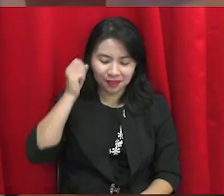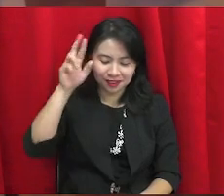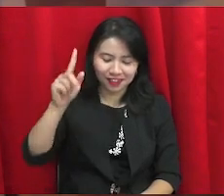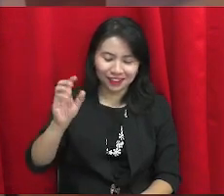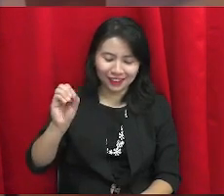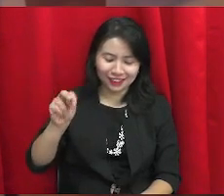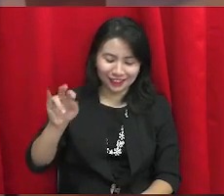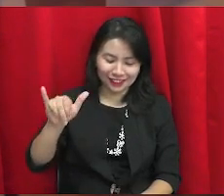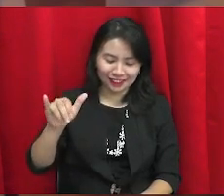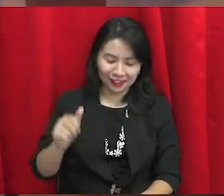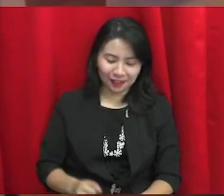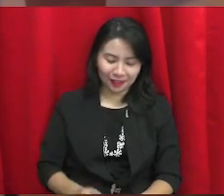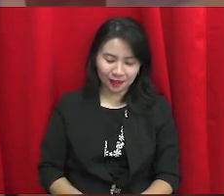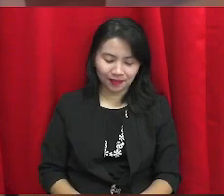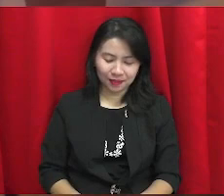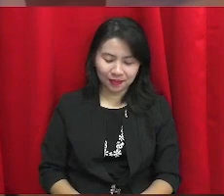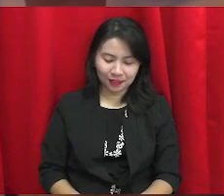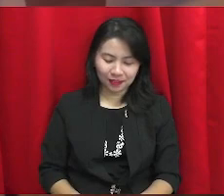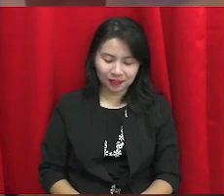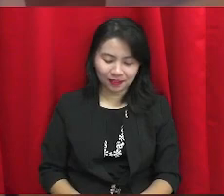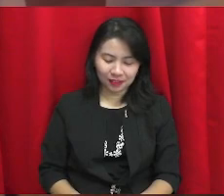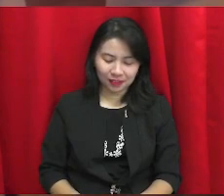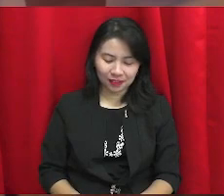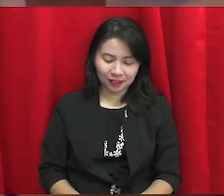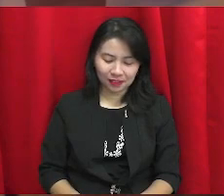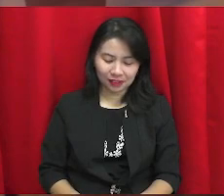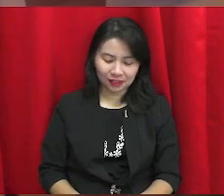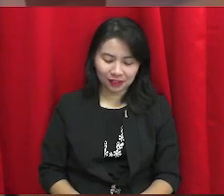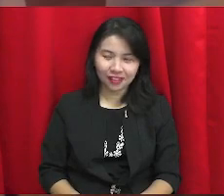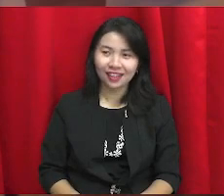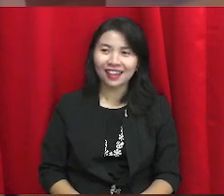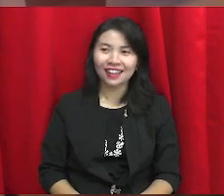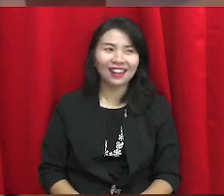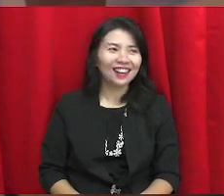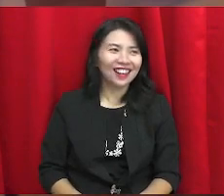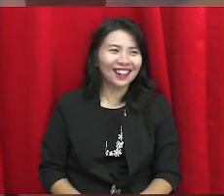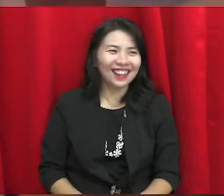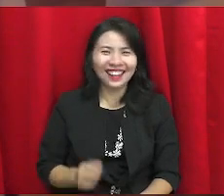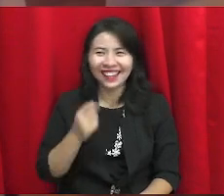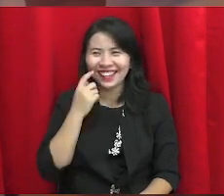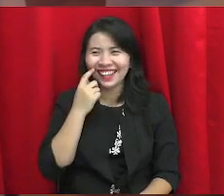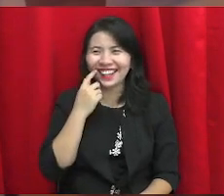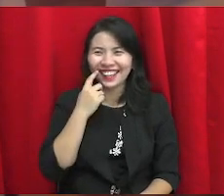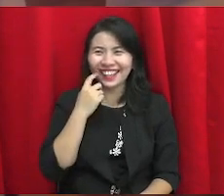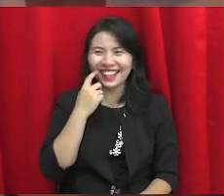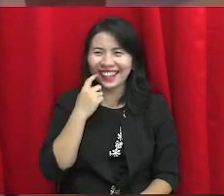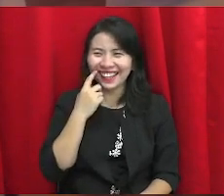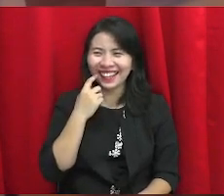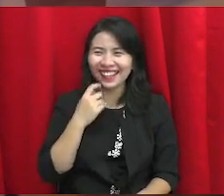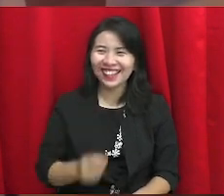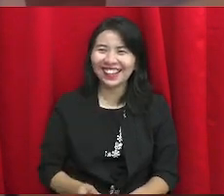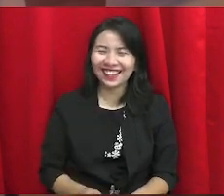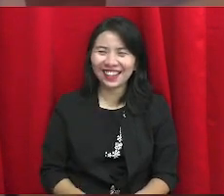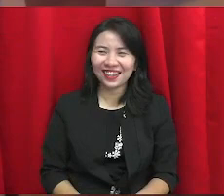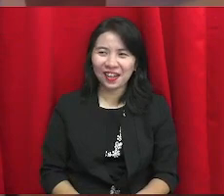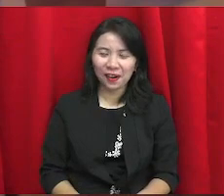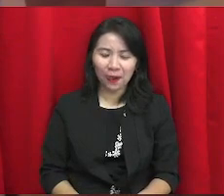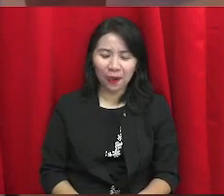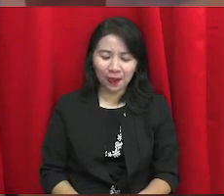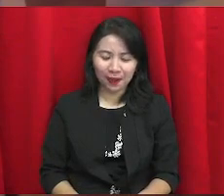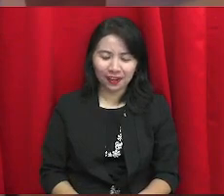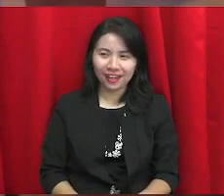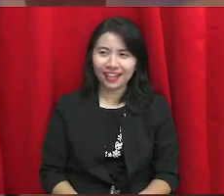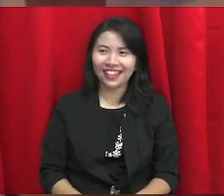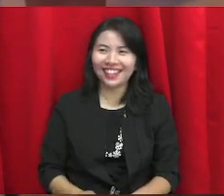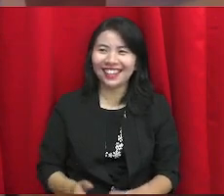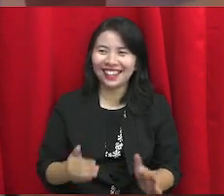yung response na sinabi ni Pastor. Actually, I don't need the price. Pwede pa mag-order ng... Yalo, di ba? Go ahead, go ahead, go ahead. Yes, sir. Opo.